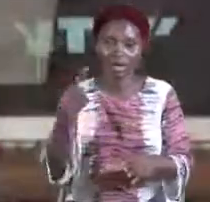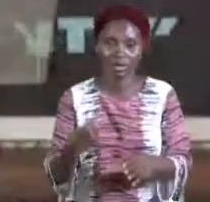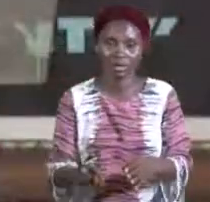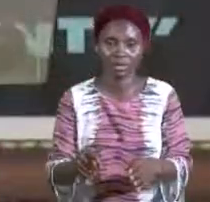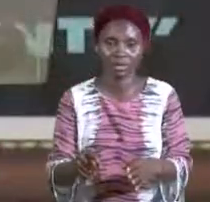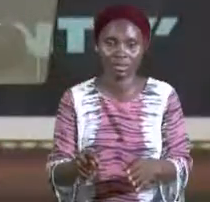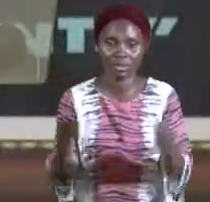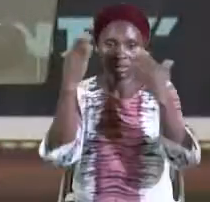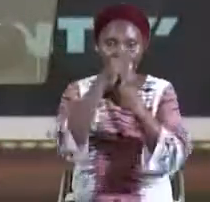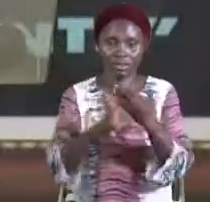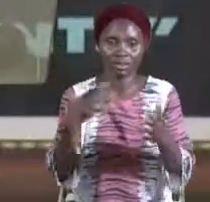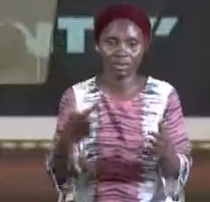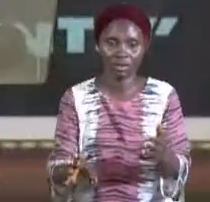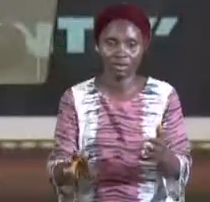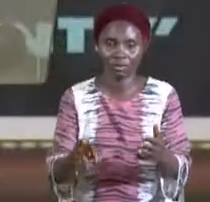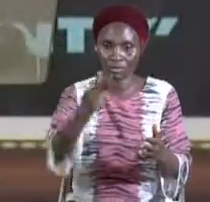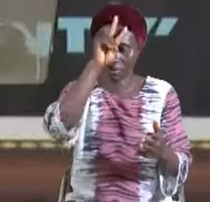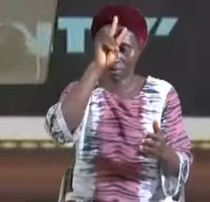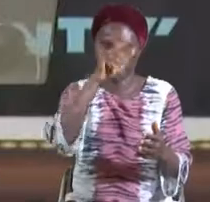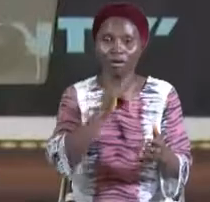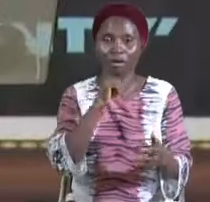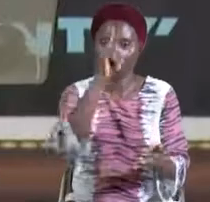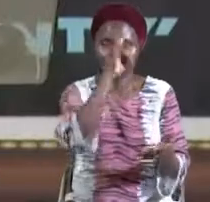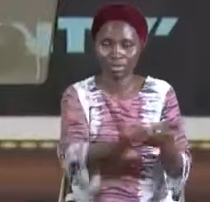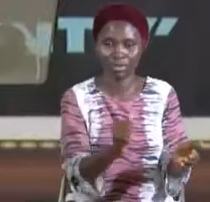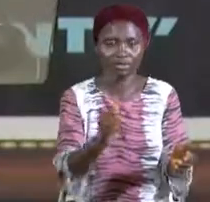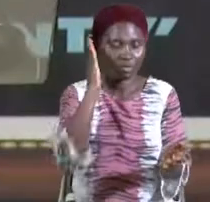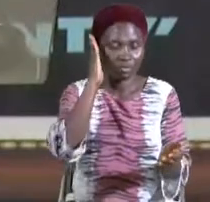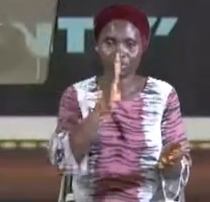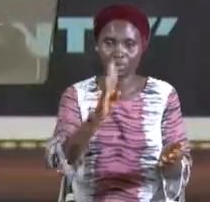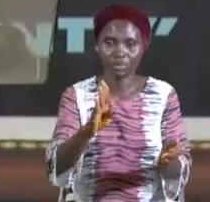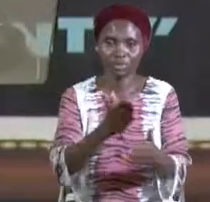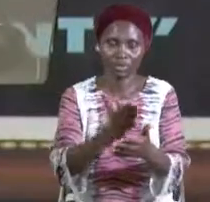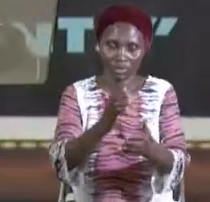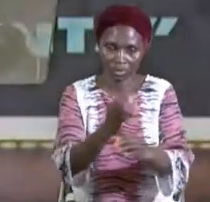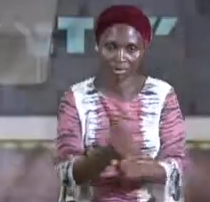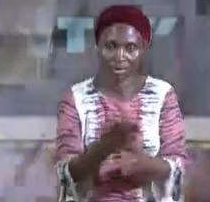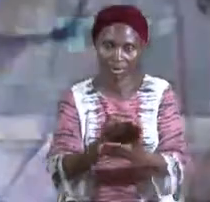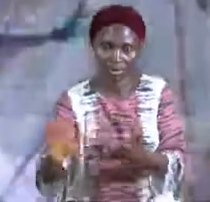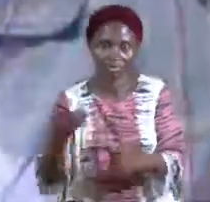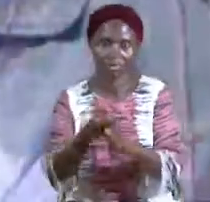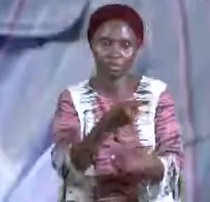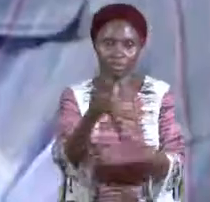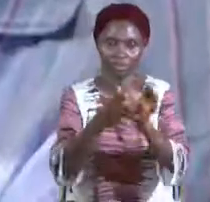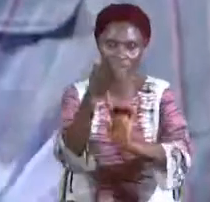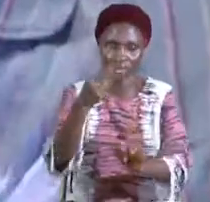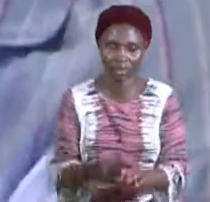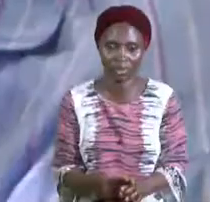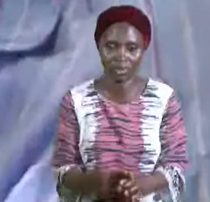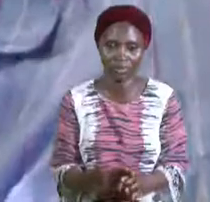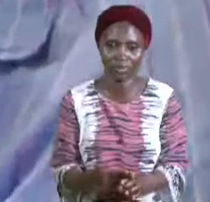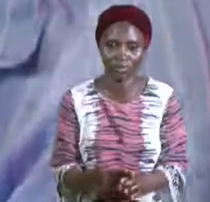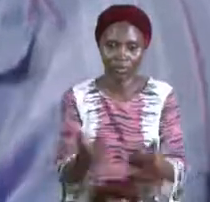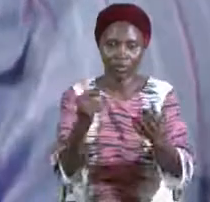Et les ténèbres d'ignorance et les ténèbres d'incrédulité seront ôtées de ta vie au nom de Jésus. Actes des